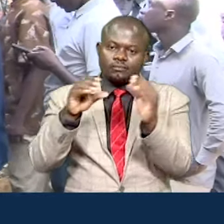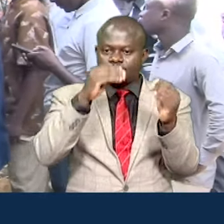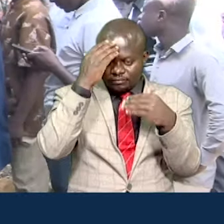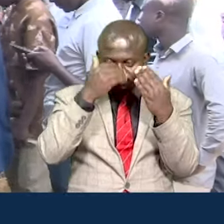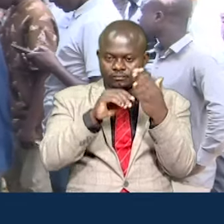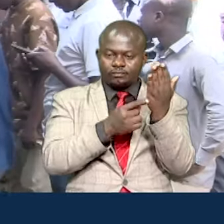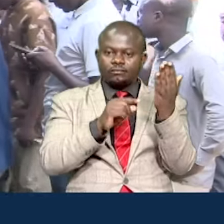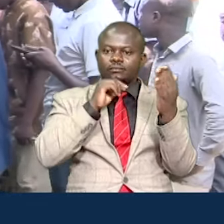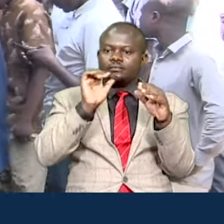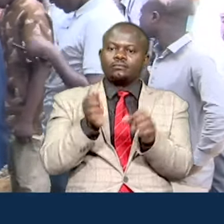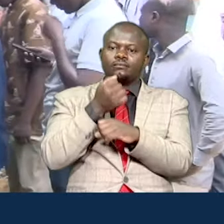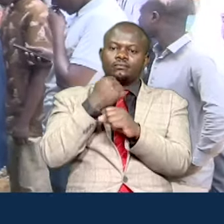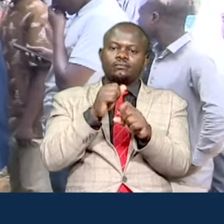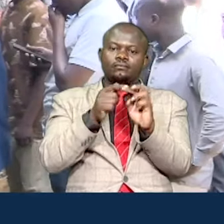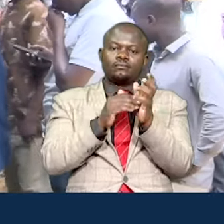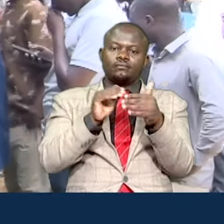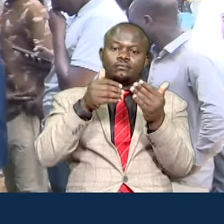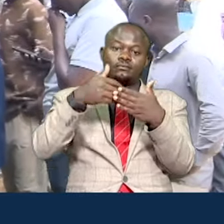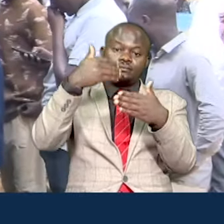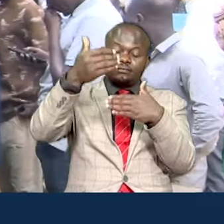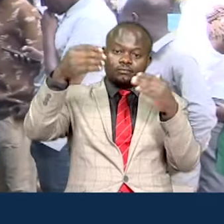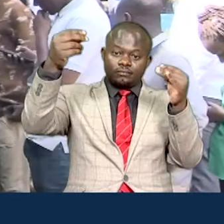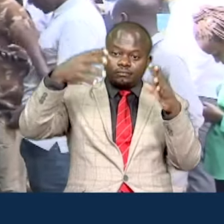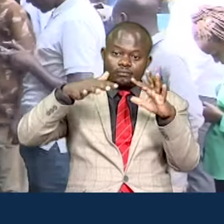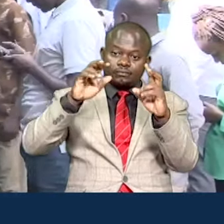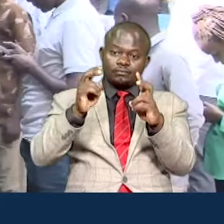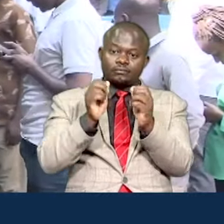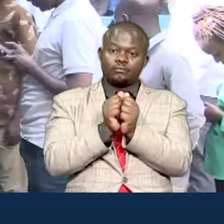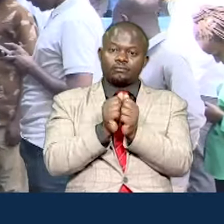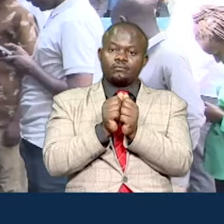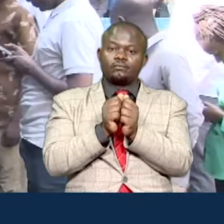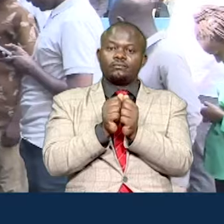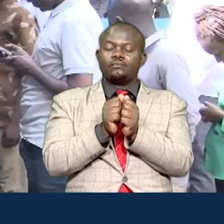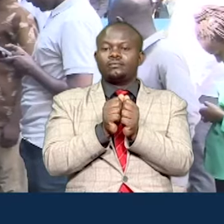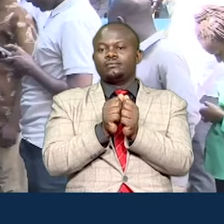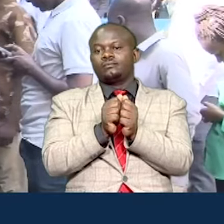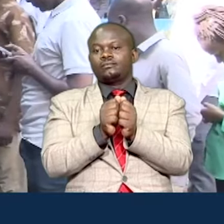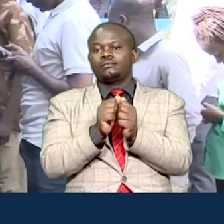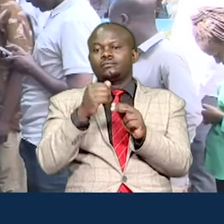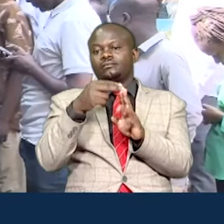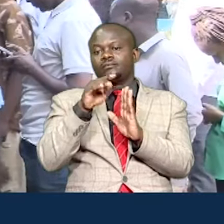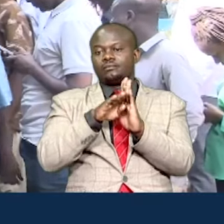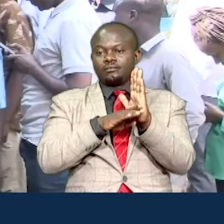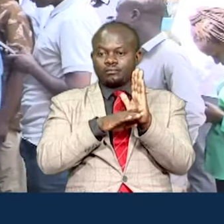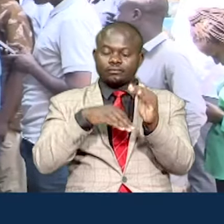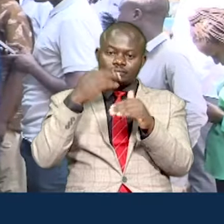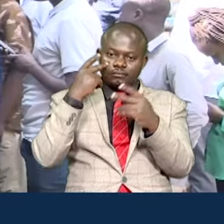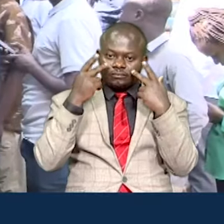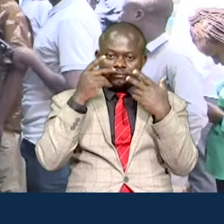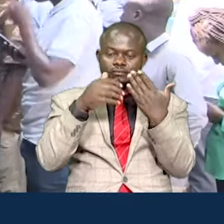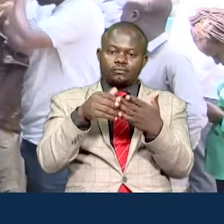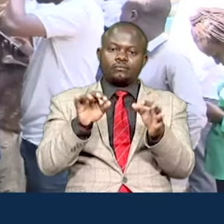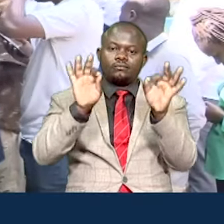bamwe ntibyakunda, ariko biza kugaragara ko ku marisite y'itora batagaragara, biza kuba ngombwa yuko